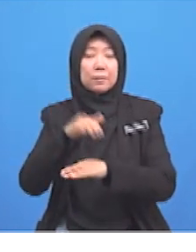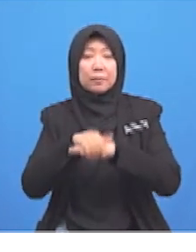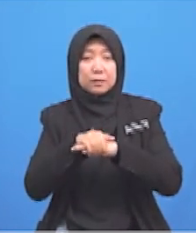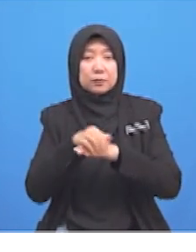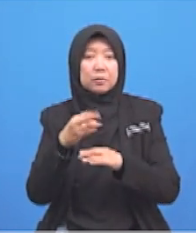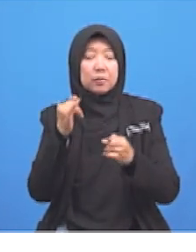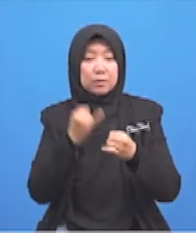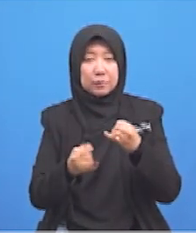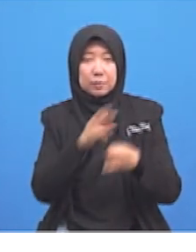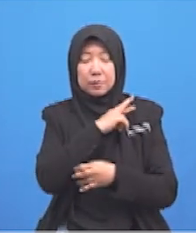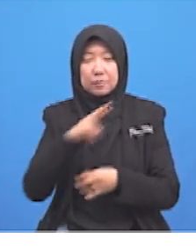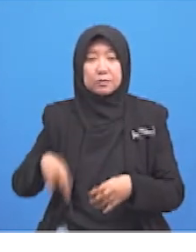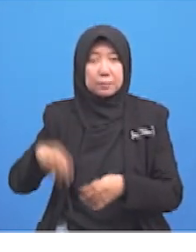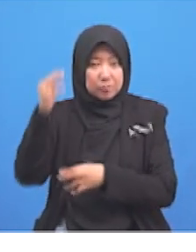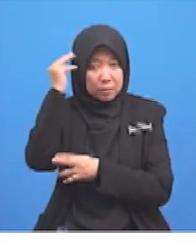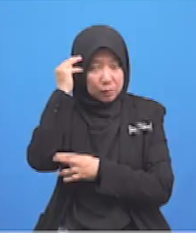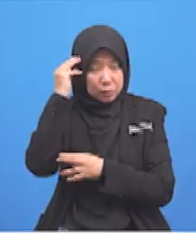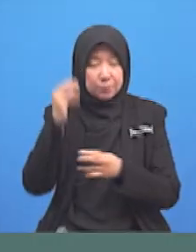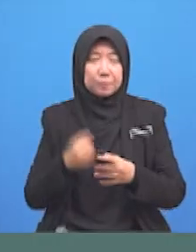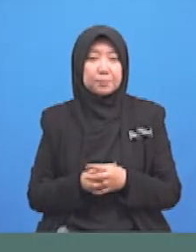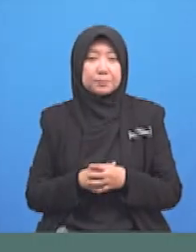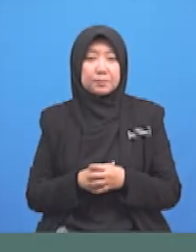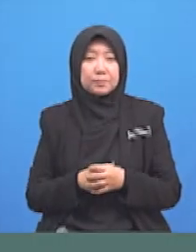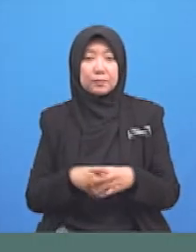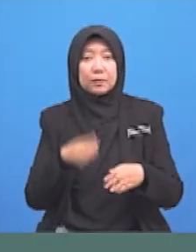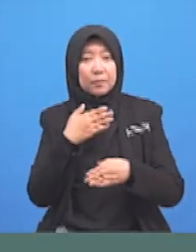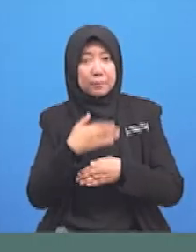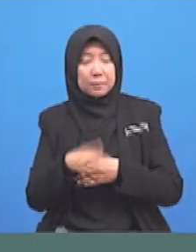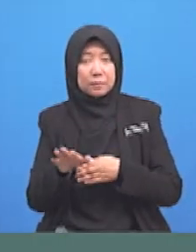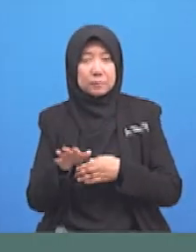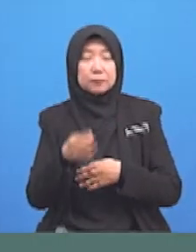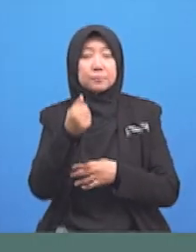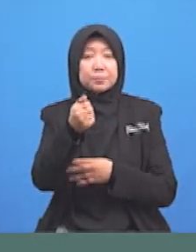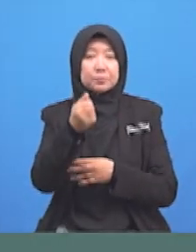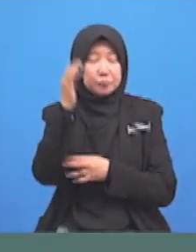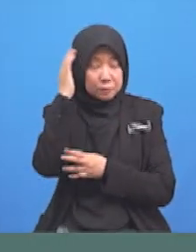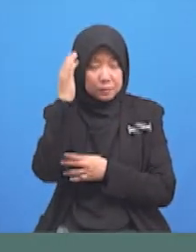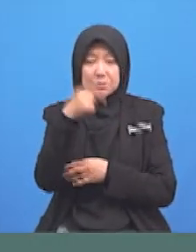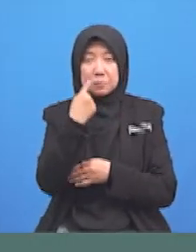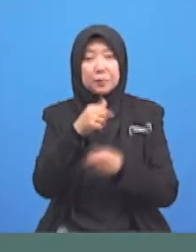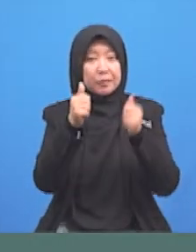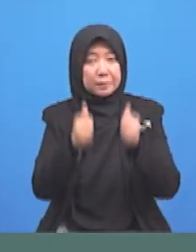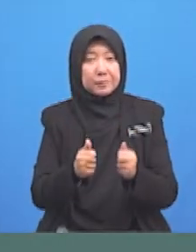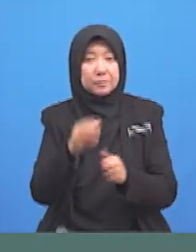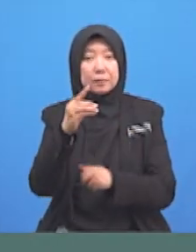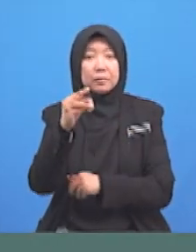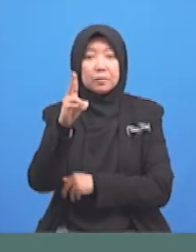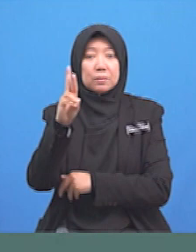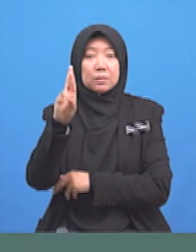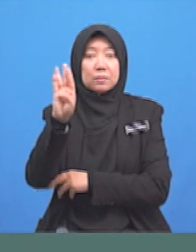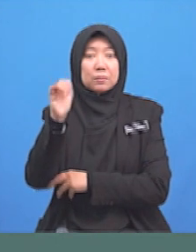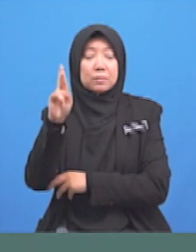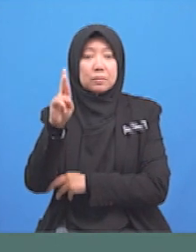sekali Raja-Raja Melayu. Selepas kamu mengetahui siapakah ahli durbar, cikgu mahu